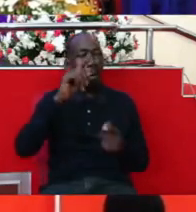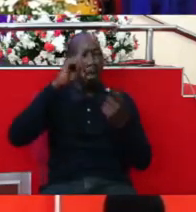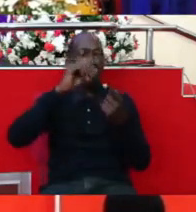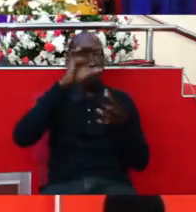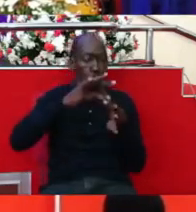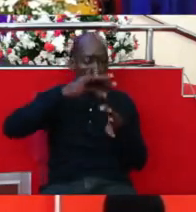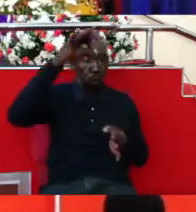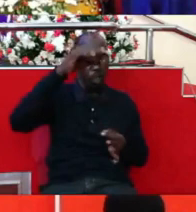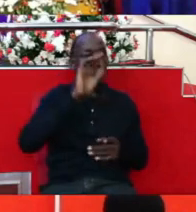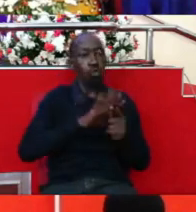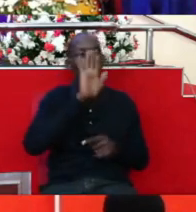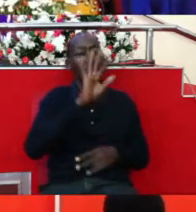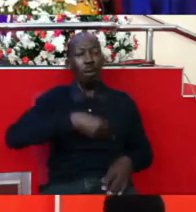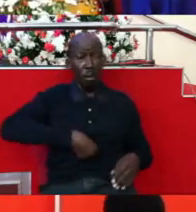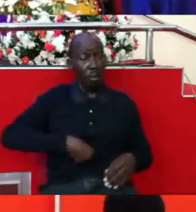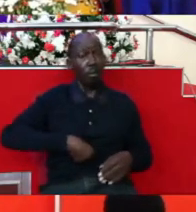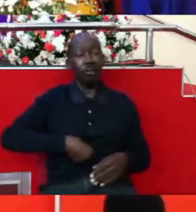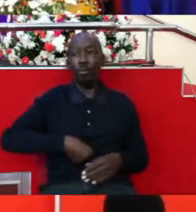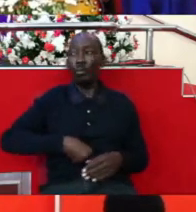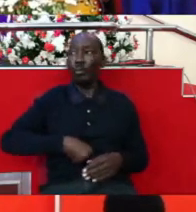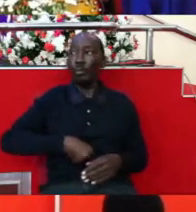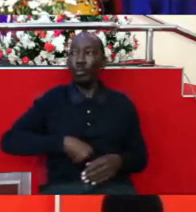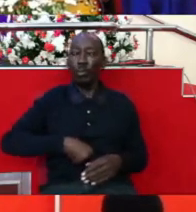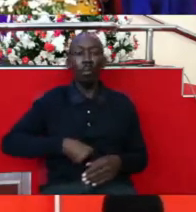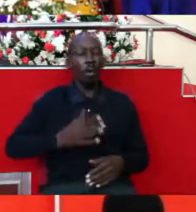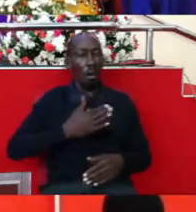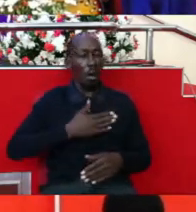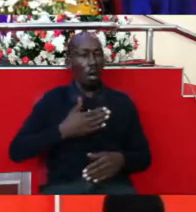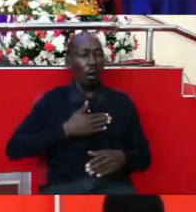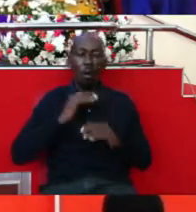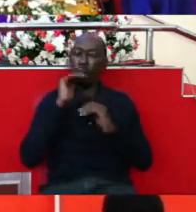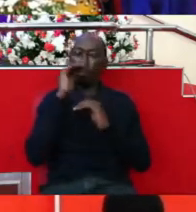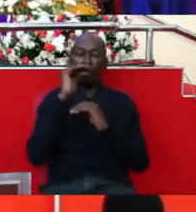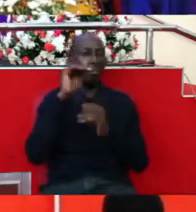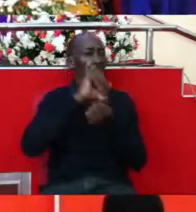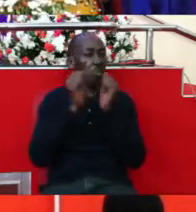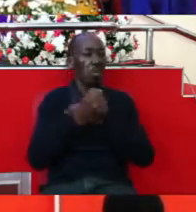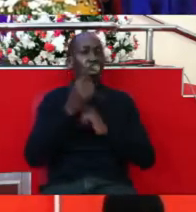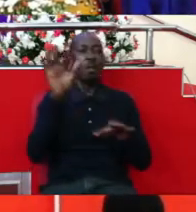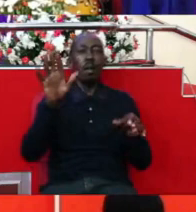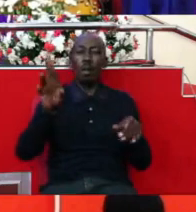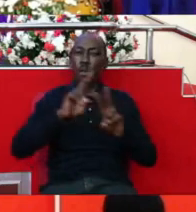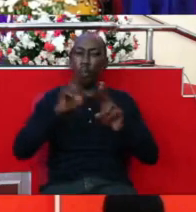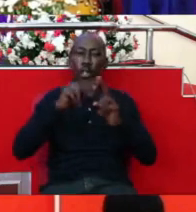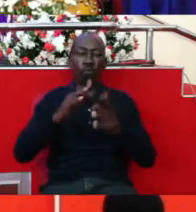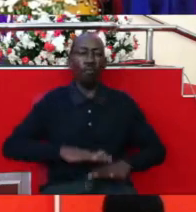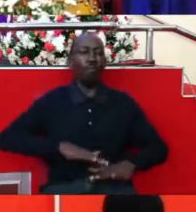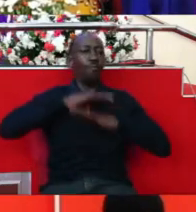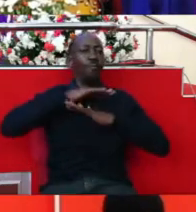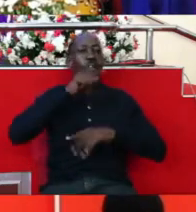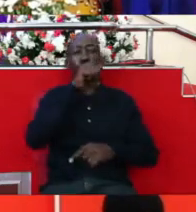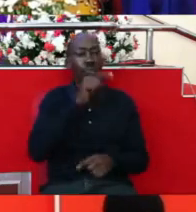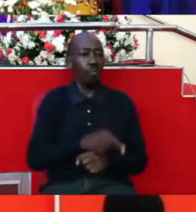your hunger. Ni kwa sababu sawa sawa na hali yako ya njaa. Our unlimited God is ready to fill you. Mungu wetu asiyesitiriwa yu